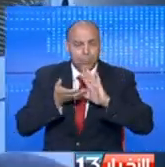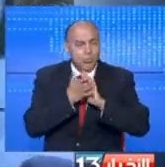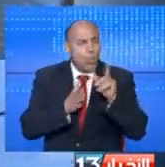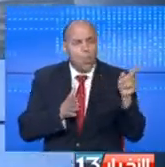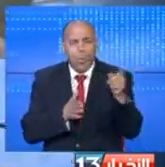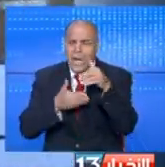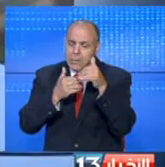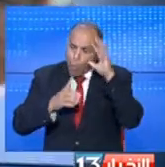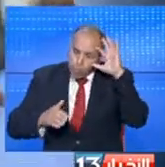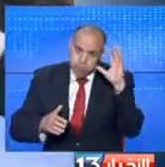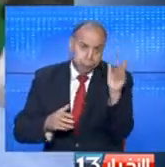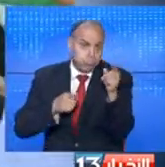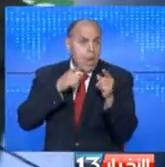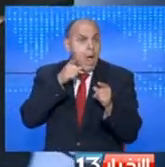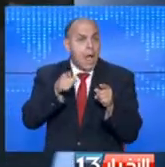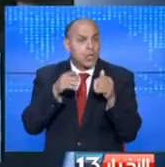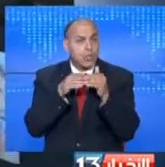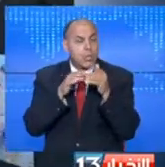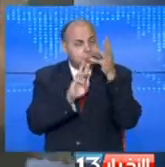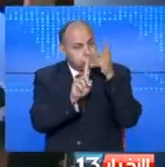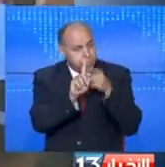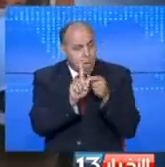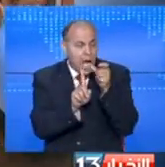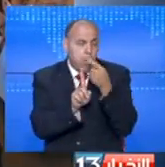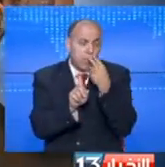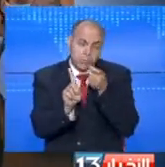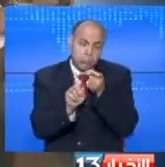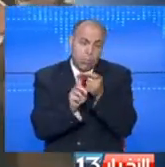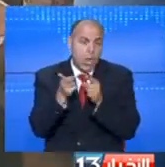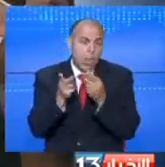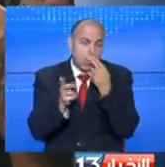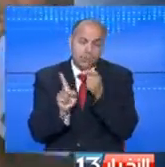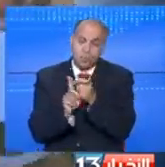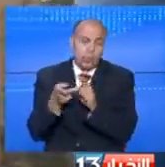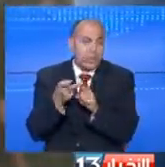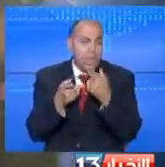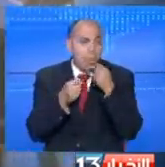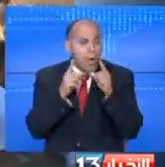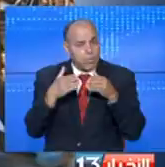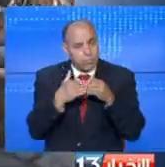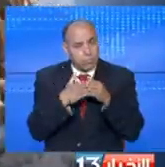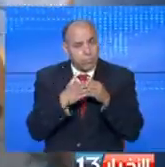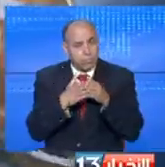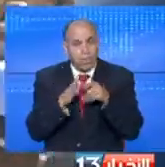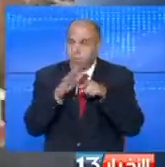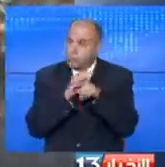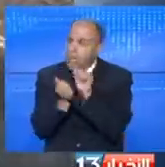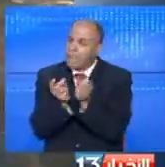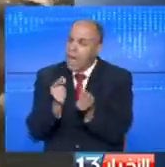والجمعيات والأحزاب التي طلبت بمحاسبة المعتدين في صفوف أعوان الأمن ووضع حد لظاهرة الإفلات من العقاب.